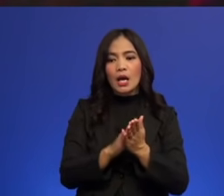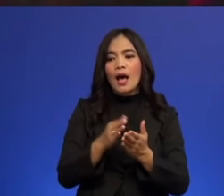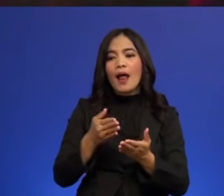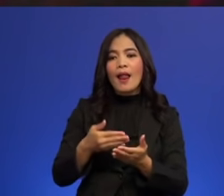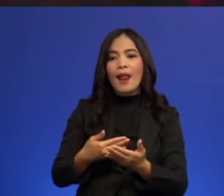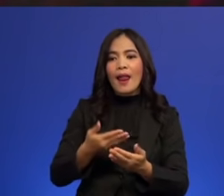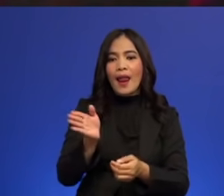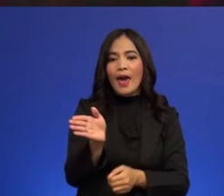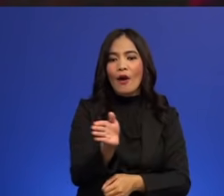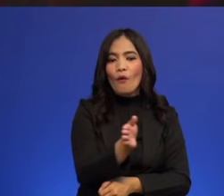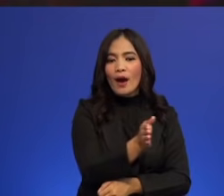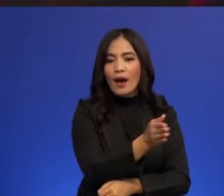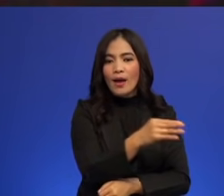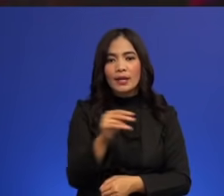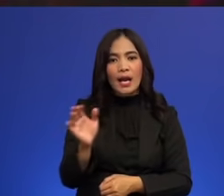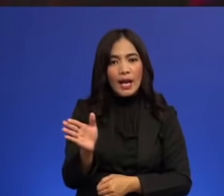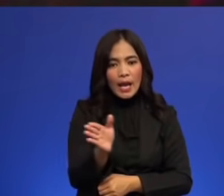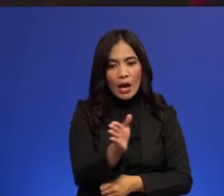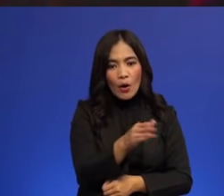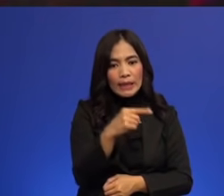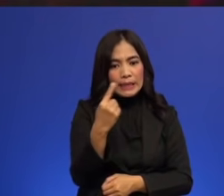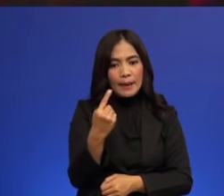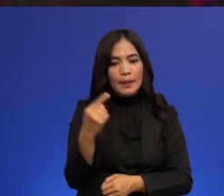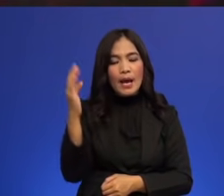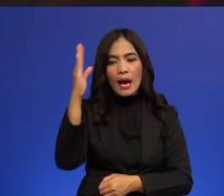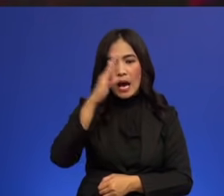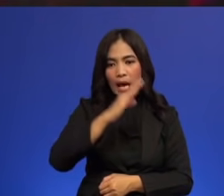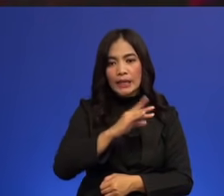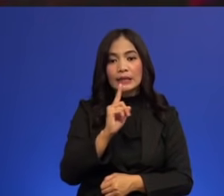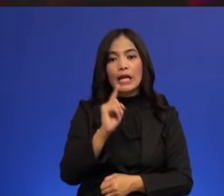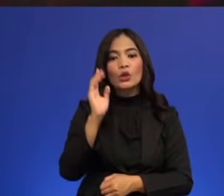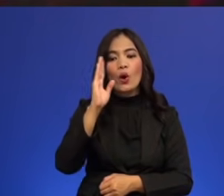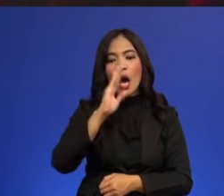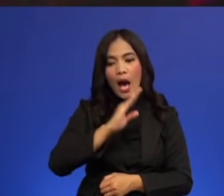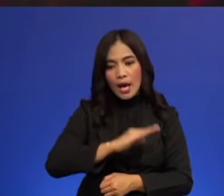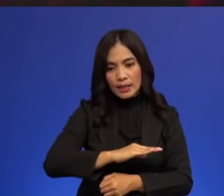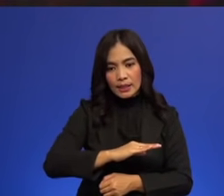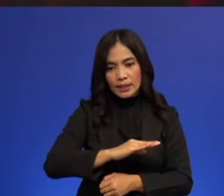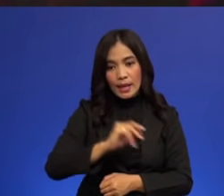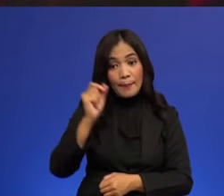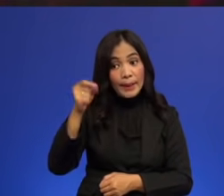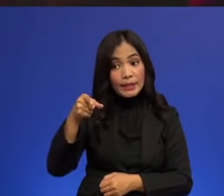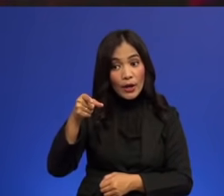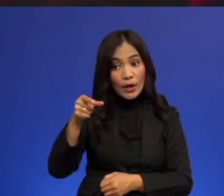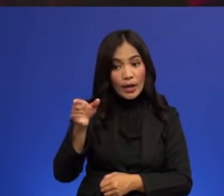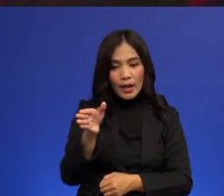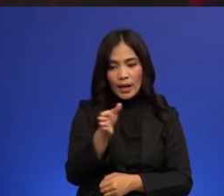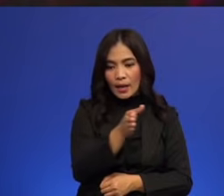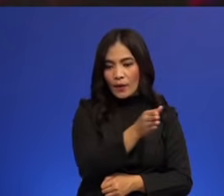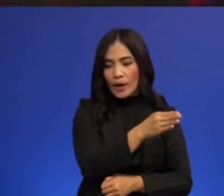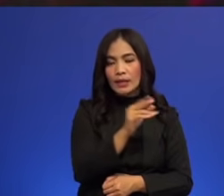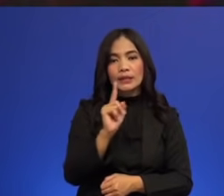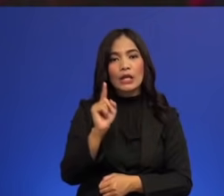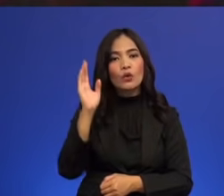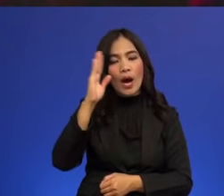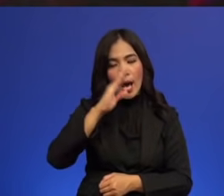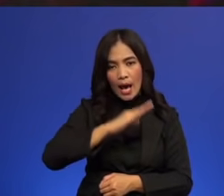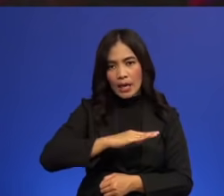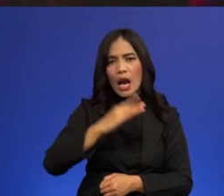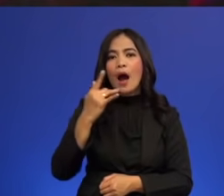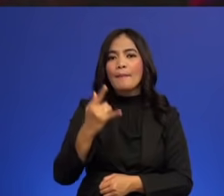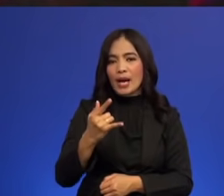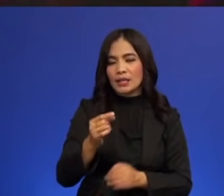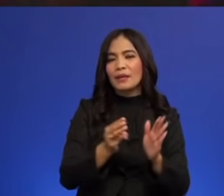lewat hari, besok lewat lagi satu hari, besok lewat lagi satu hari.